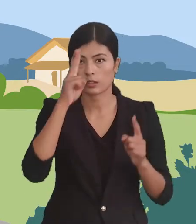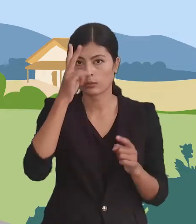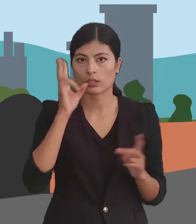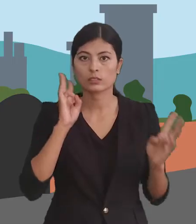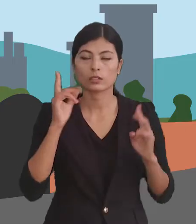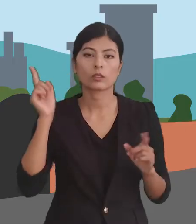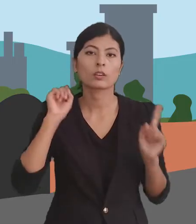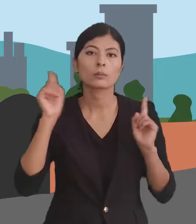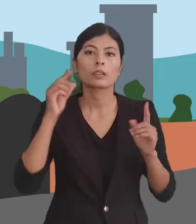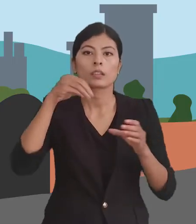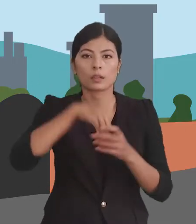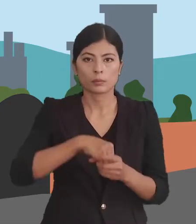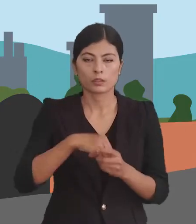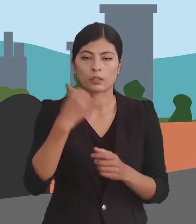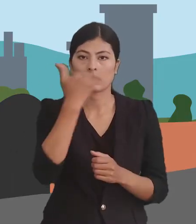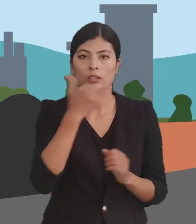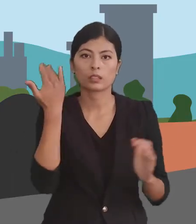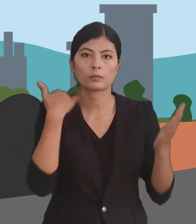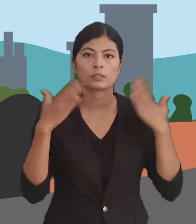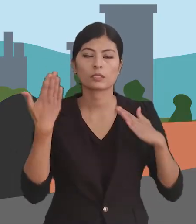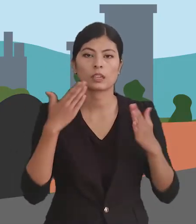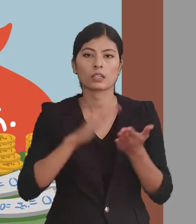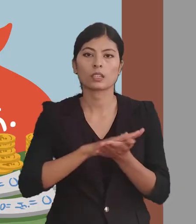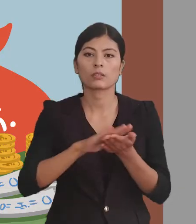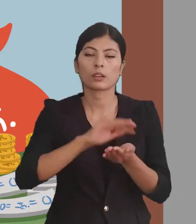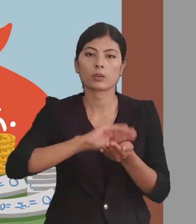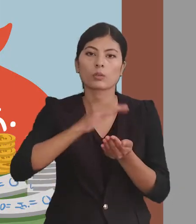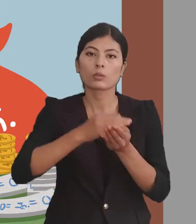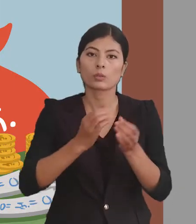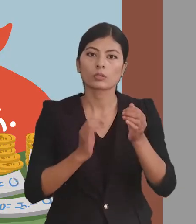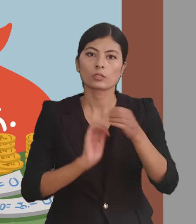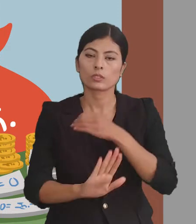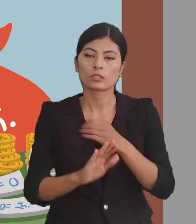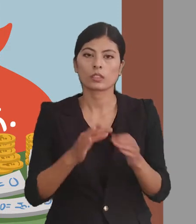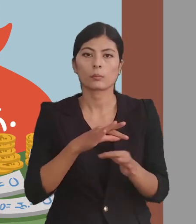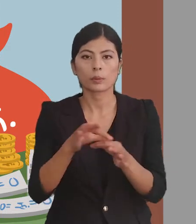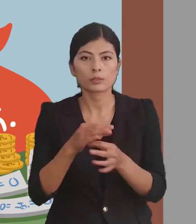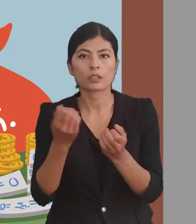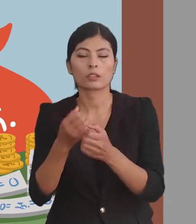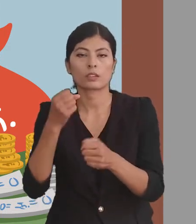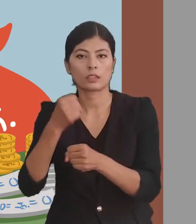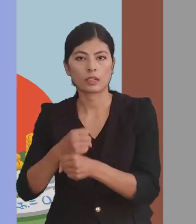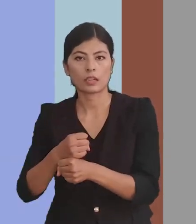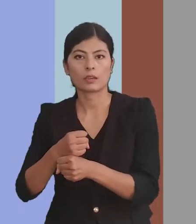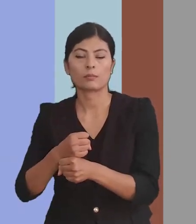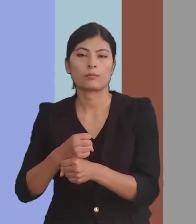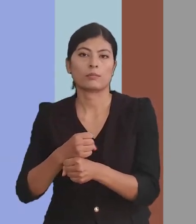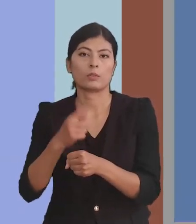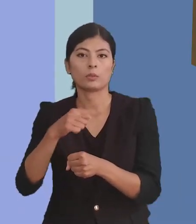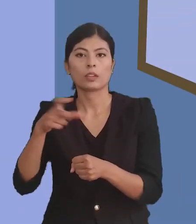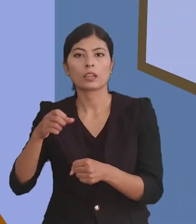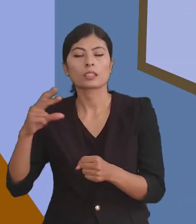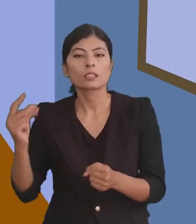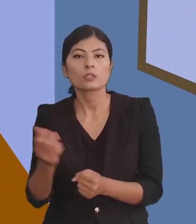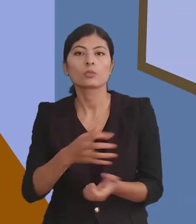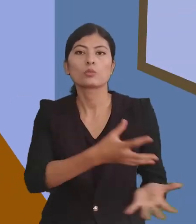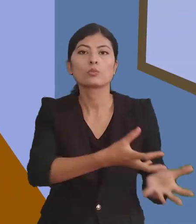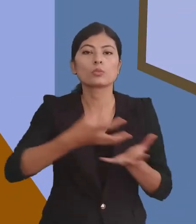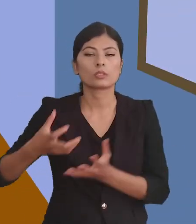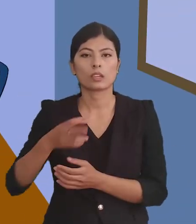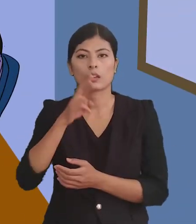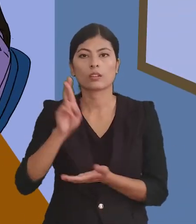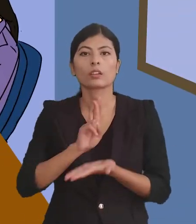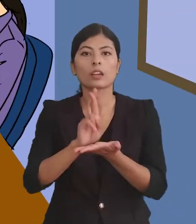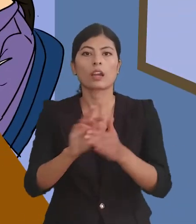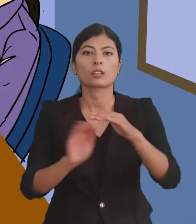नगर पालिका लैंगिक हिंसा निवारण कोष के संचालन तथा व्यवस्थापन करे के काम समेत के लागी तत्काल उद्धार